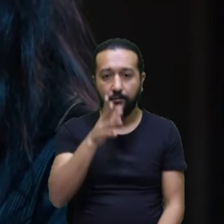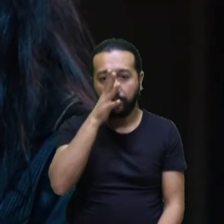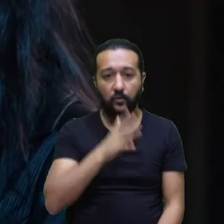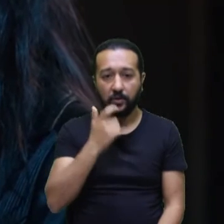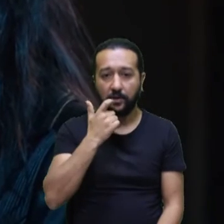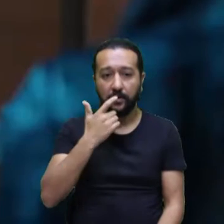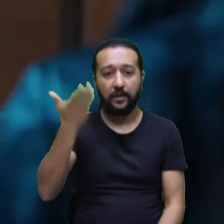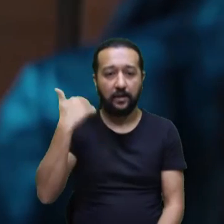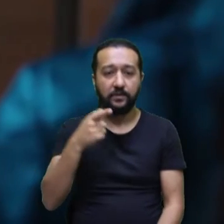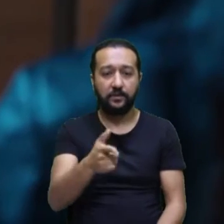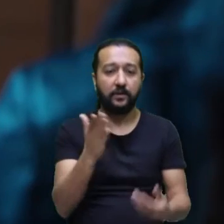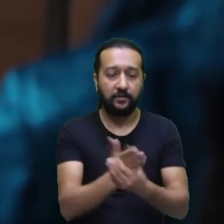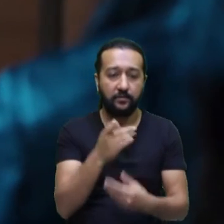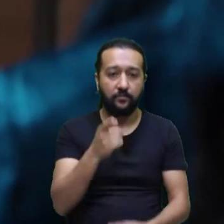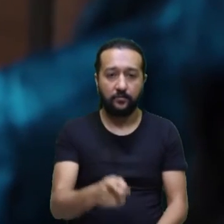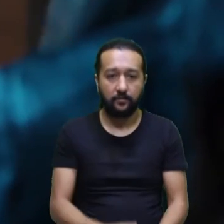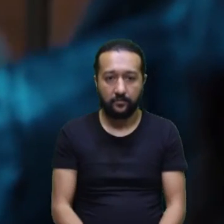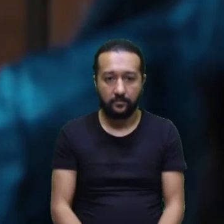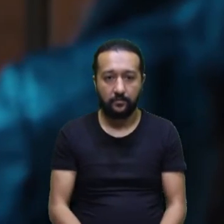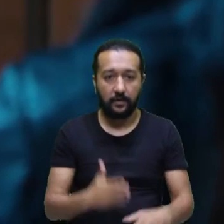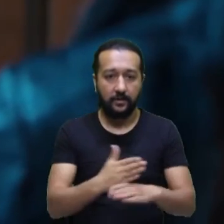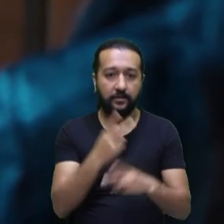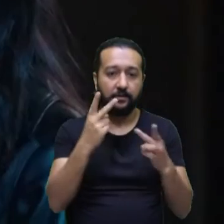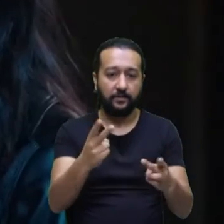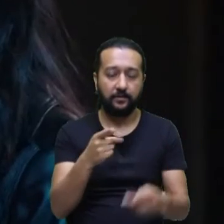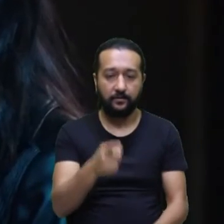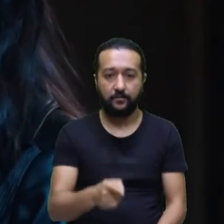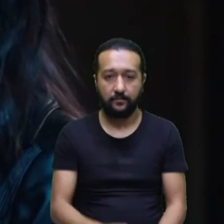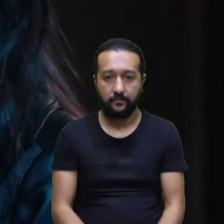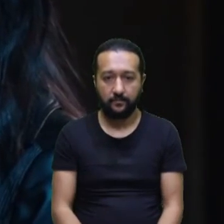2500 yıllık bir eser bu. Artık senin.